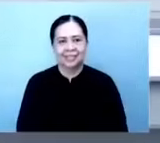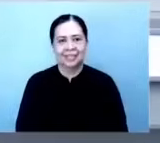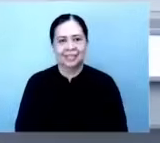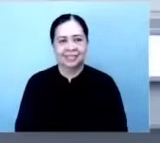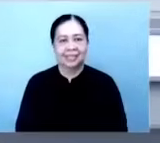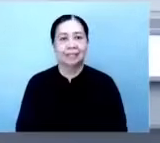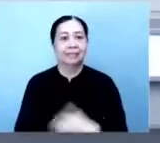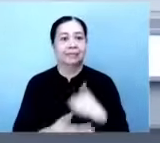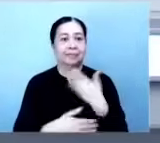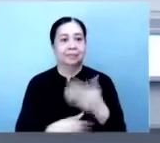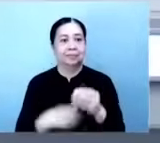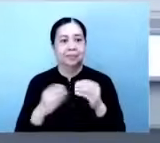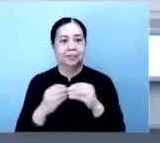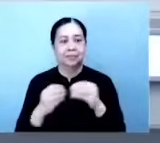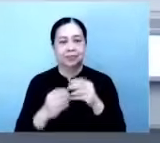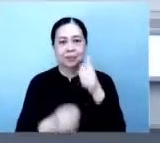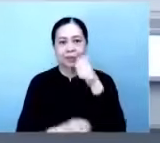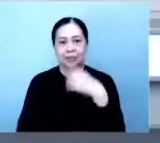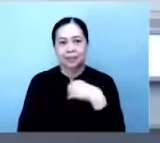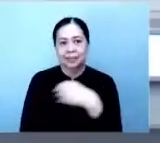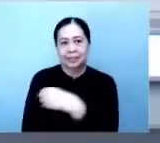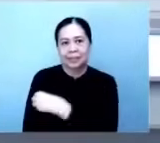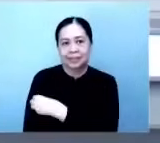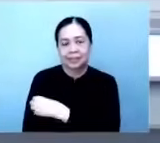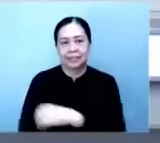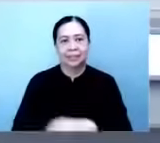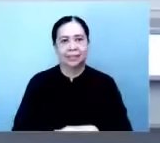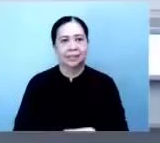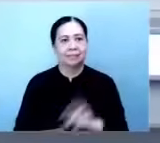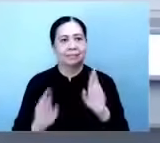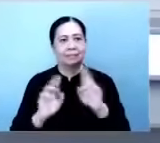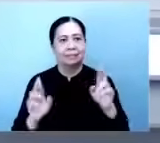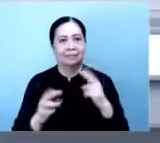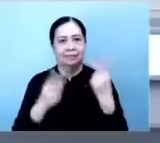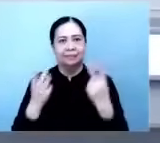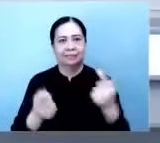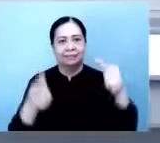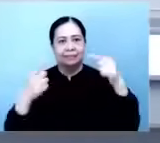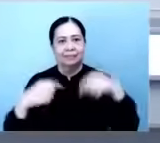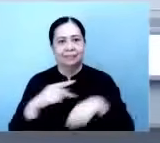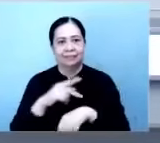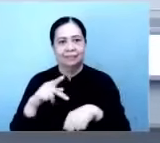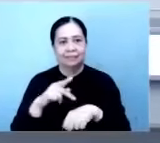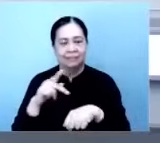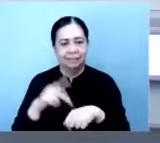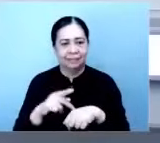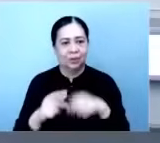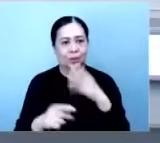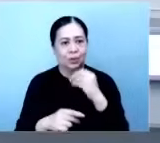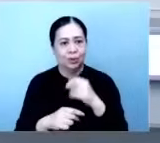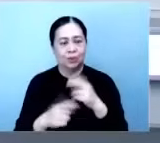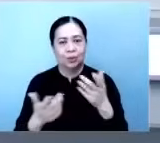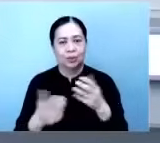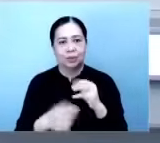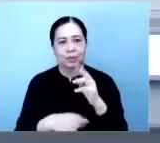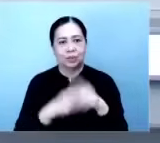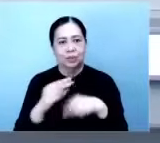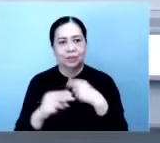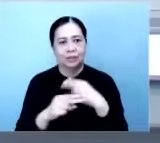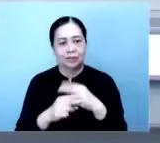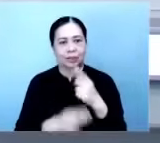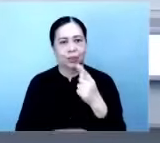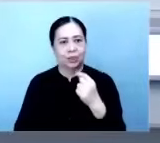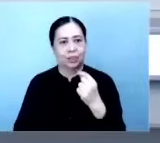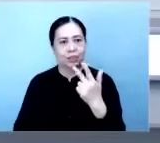Eto pa ang isang women empowerment. Ready nang bumisita dito sa Pilipinas si reigning Miss Universe